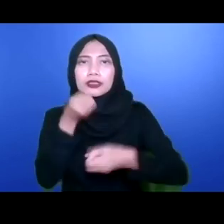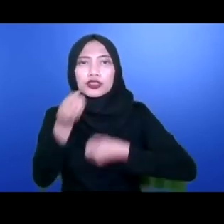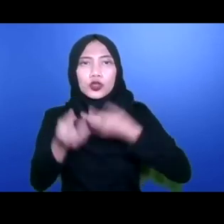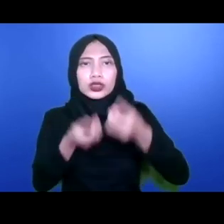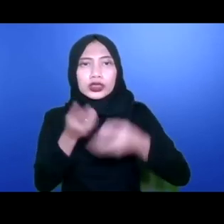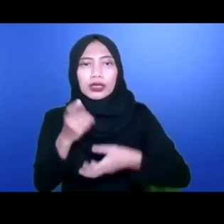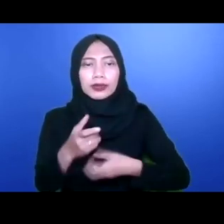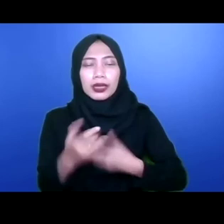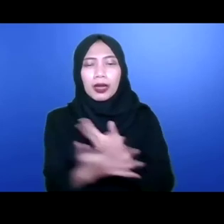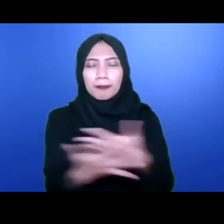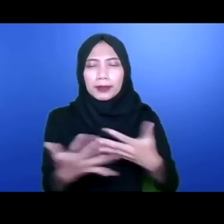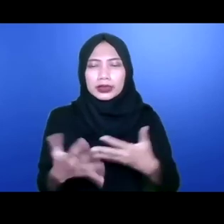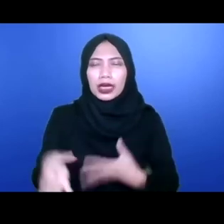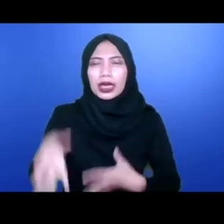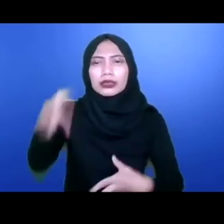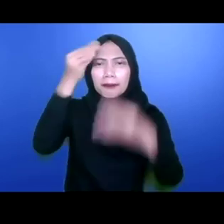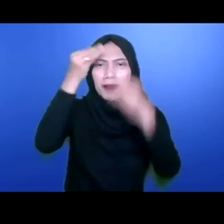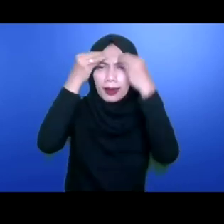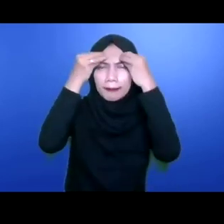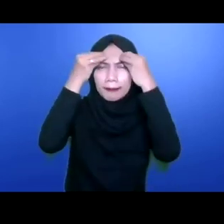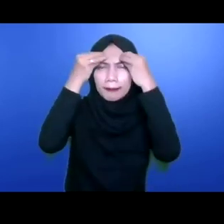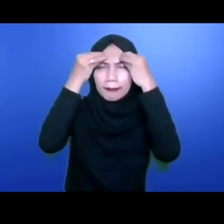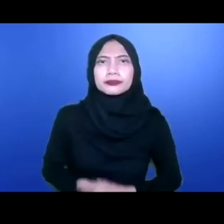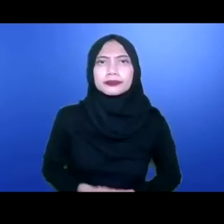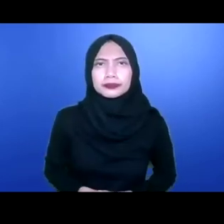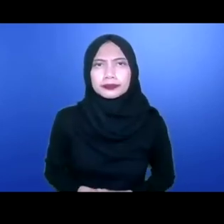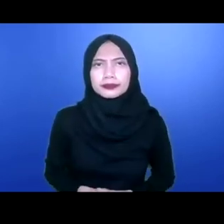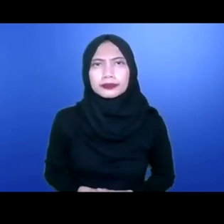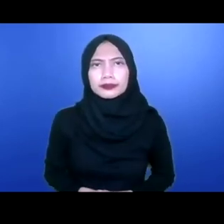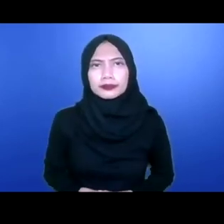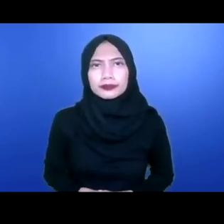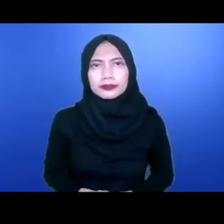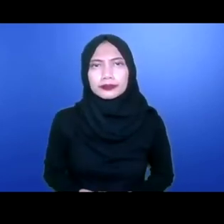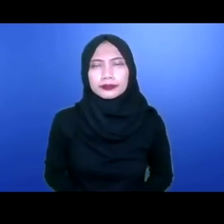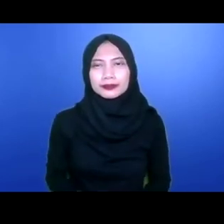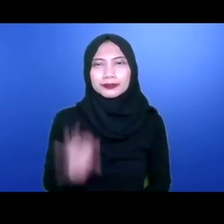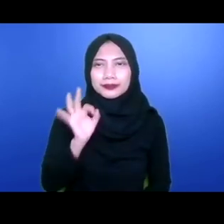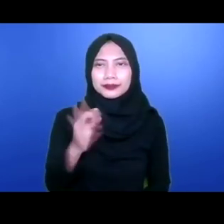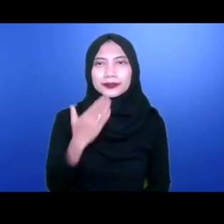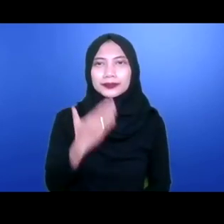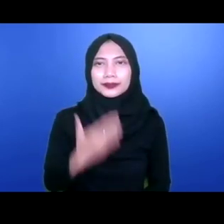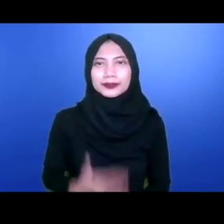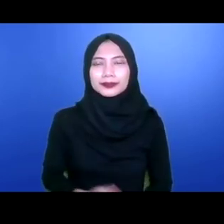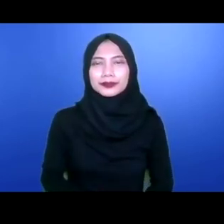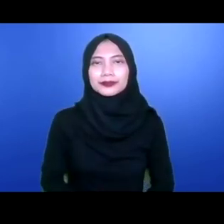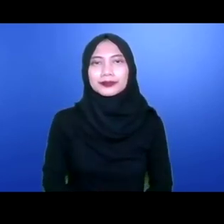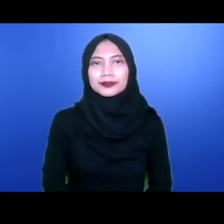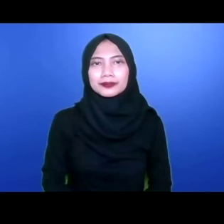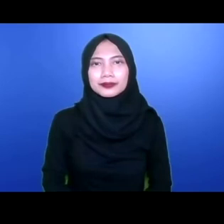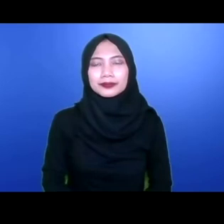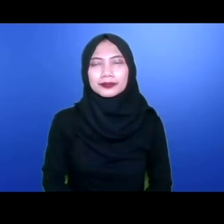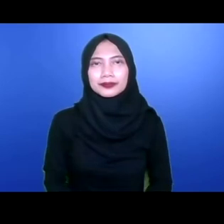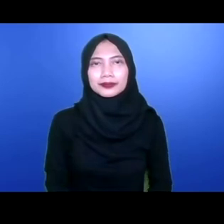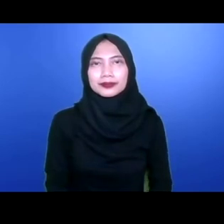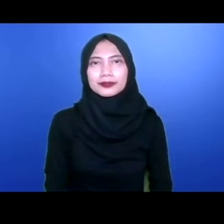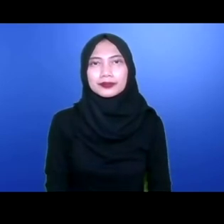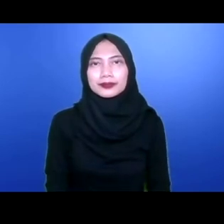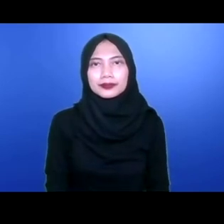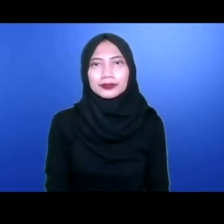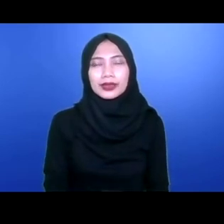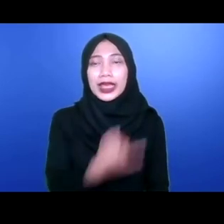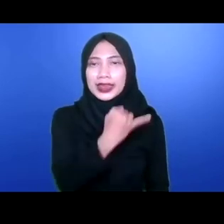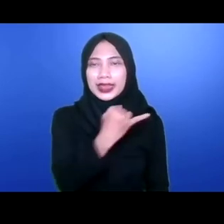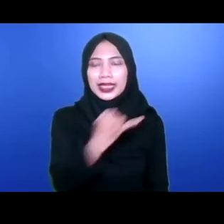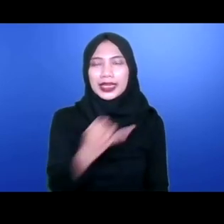cepat naik. Itu Pak Mas Arya. Terima kasih. Terima kasih Pak Riki. Ini untuk pertanyaan terakhir